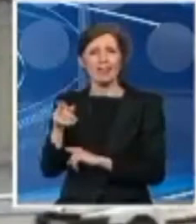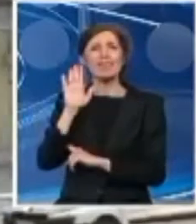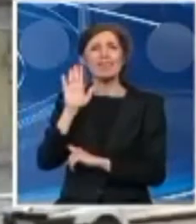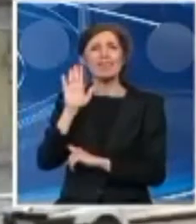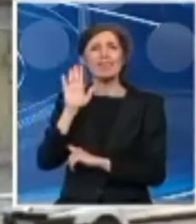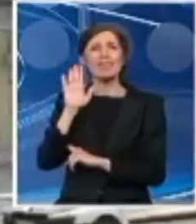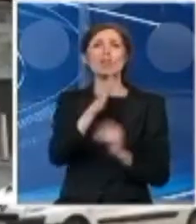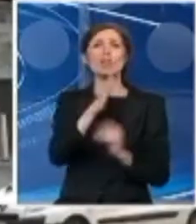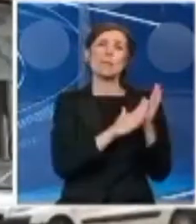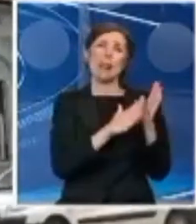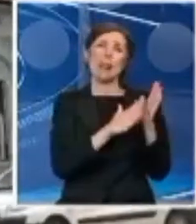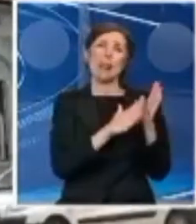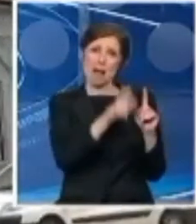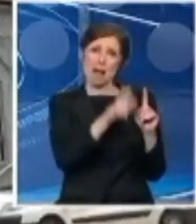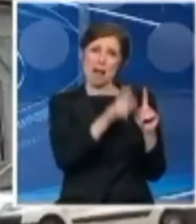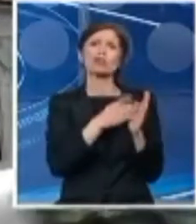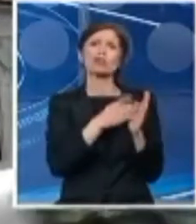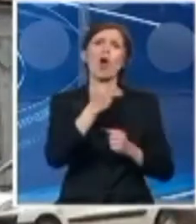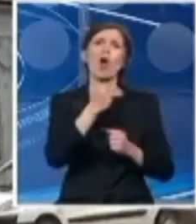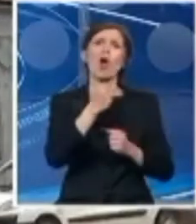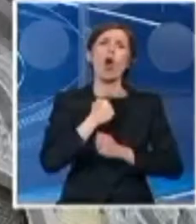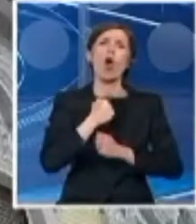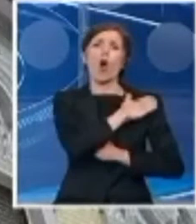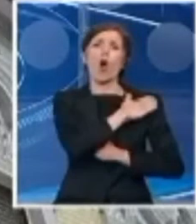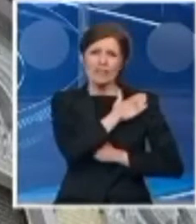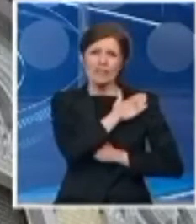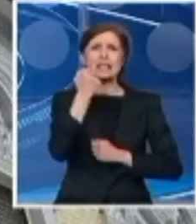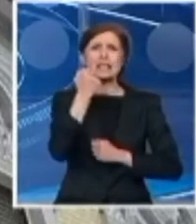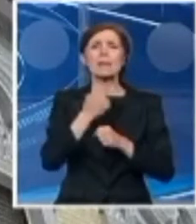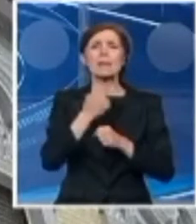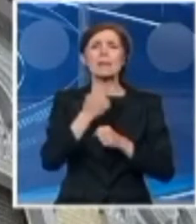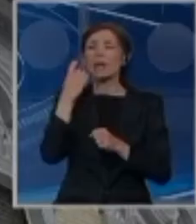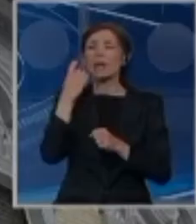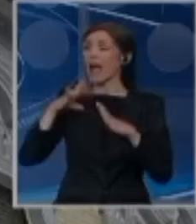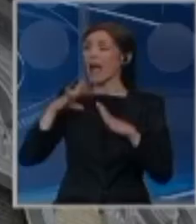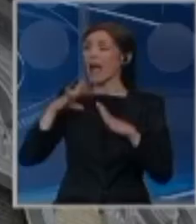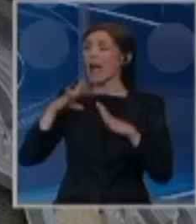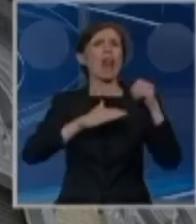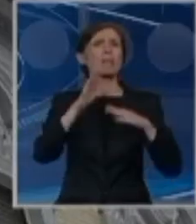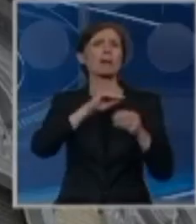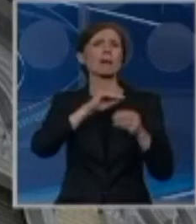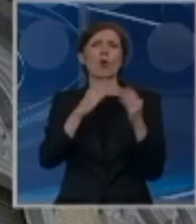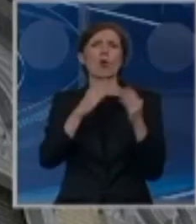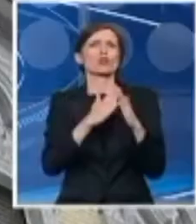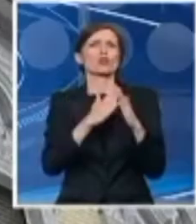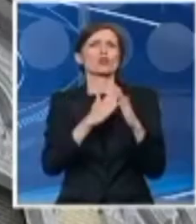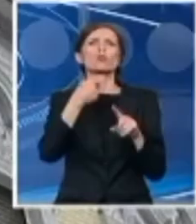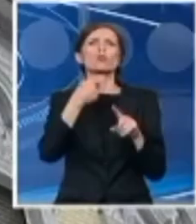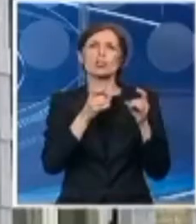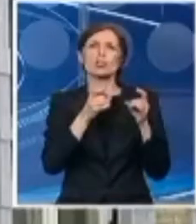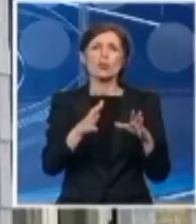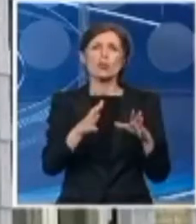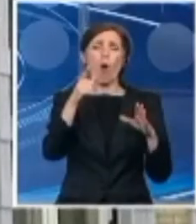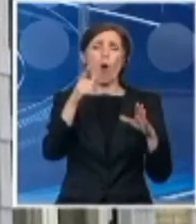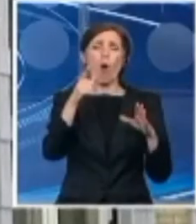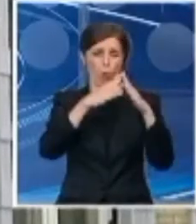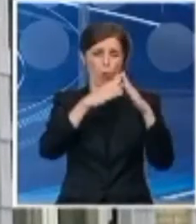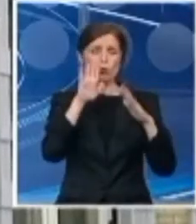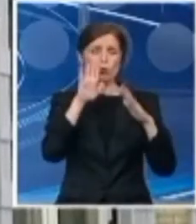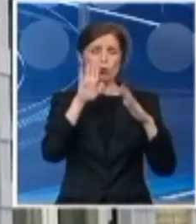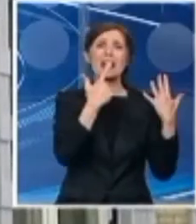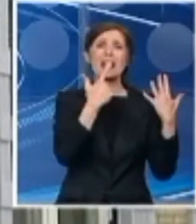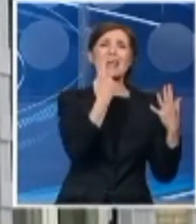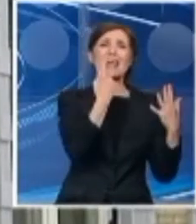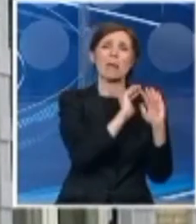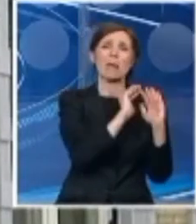otišao u penziku 7 jednostavnih i 228 stanu u sastavu objekta i veliko je kronosko dvorič najbolj govorjenoj većini. Koliko je